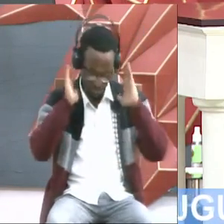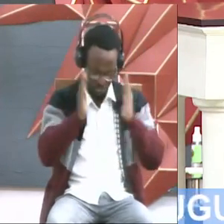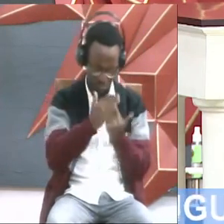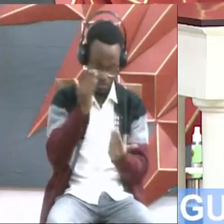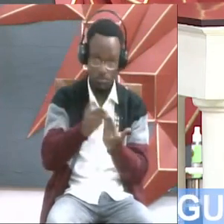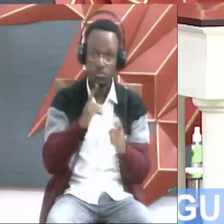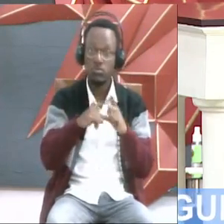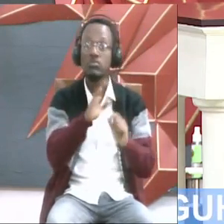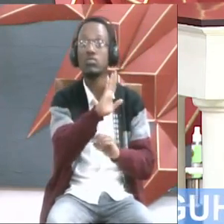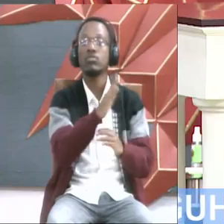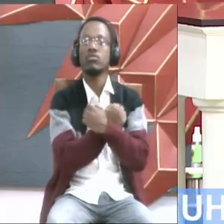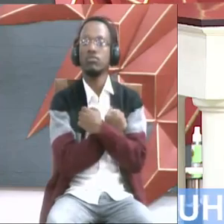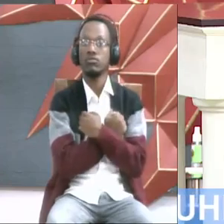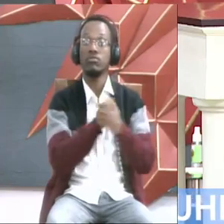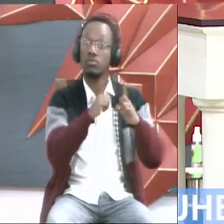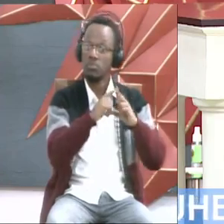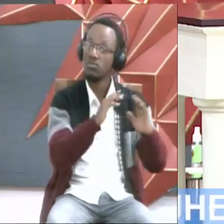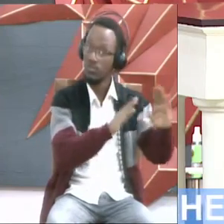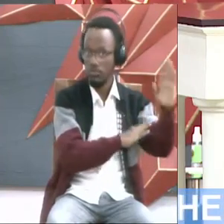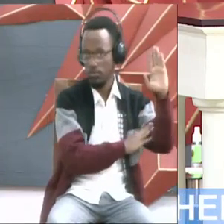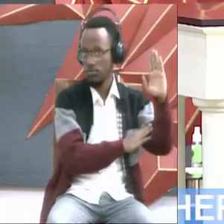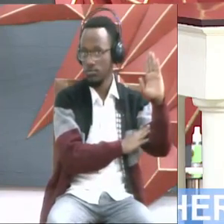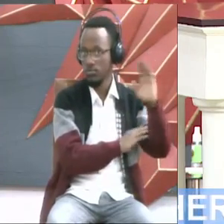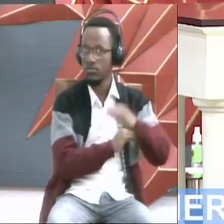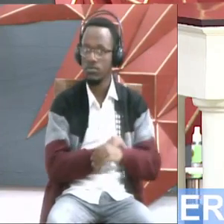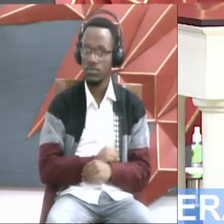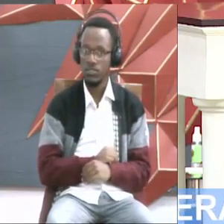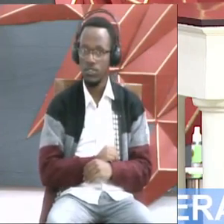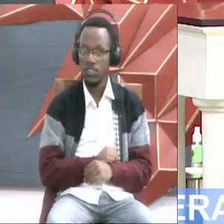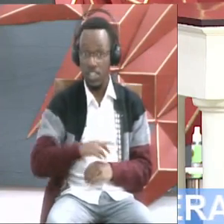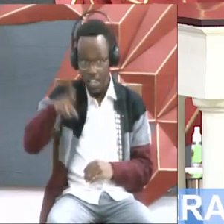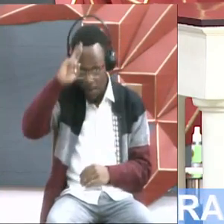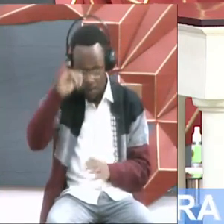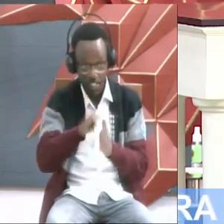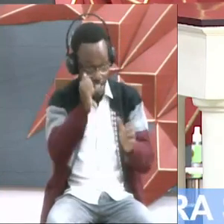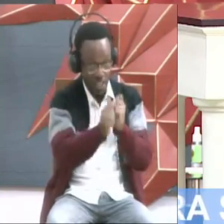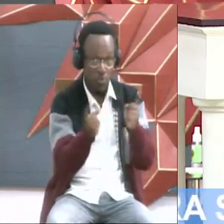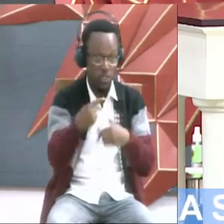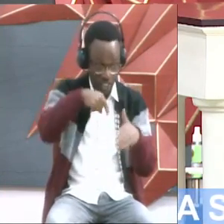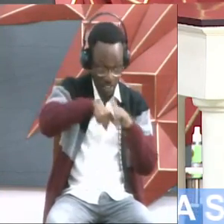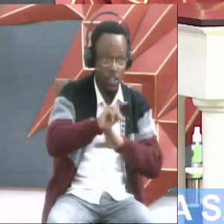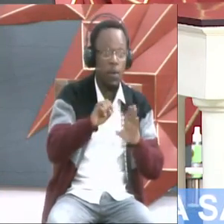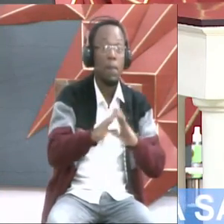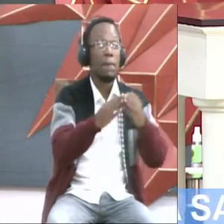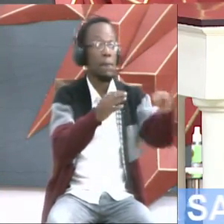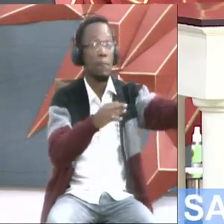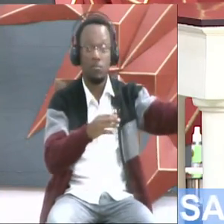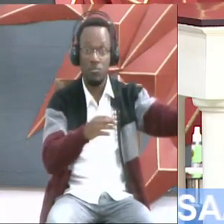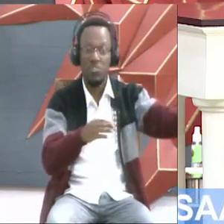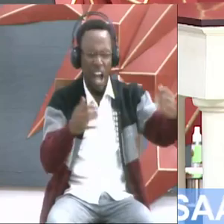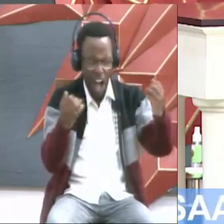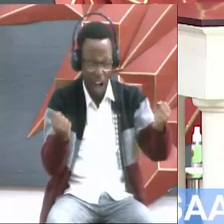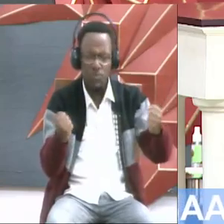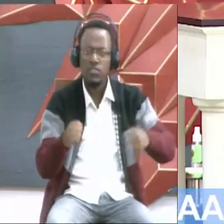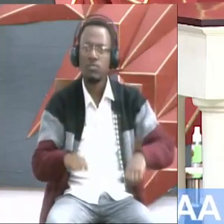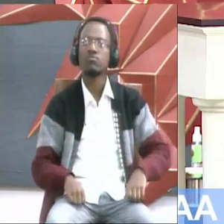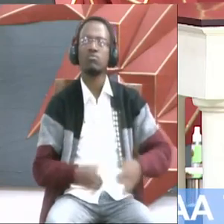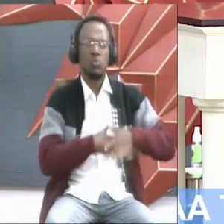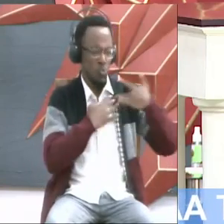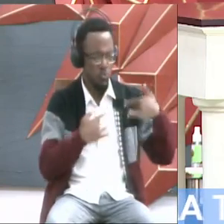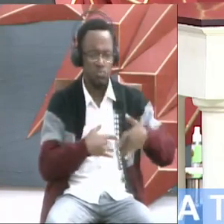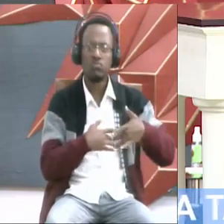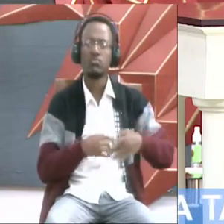ijambo ryayo wibuke ko umuntu wese azinjira hano mu ikoraniro afise umutima